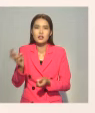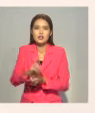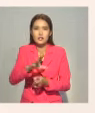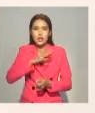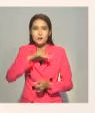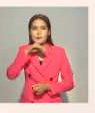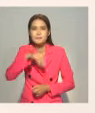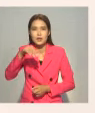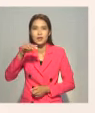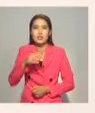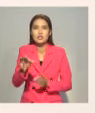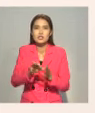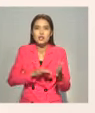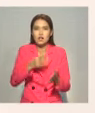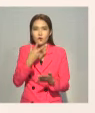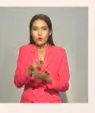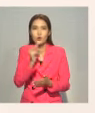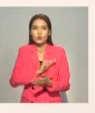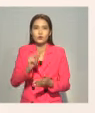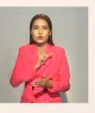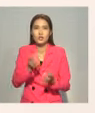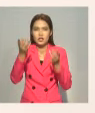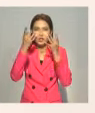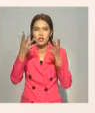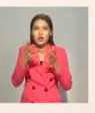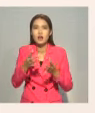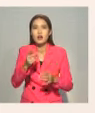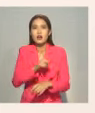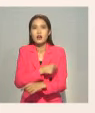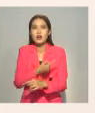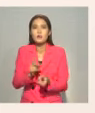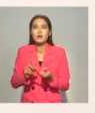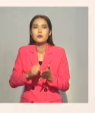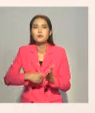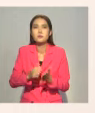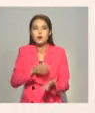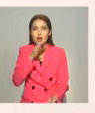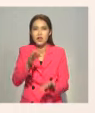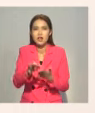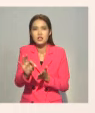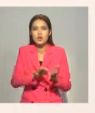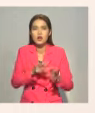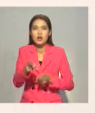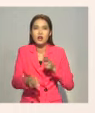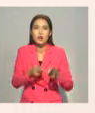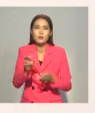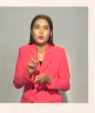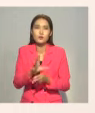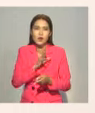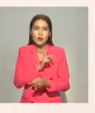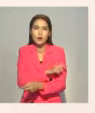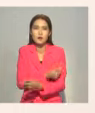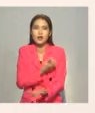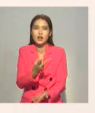білікті мамандар бірден зерттеу жұмыстарын жүргізіп, нақты диагноз қойды. Шұғыл операция жасау керек болды. Мені бірден ауруханаға